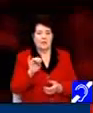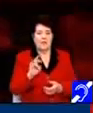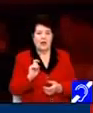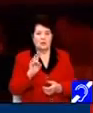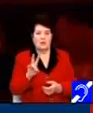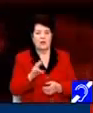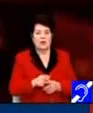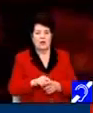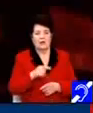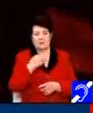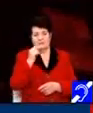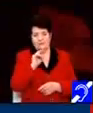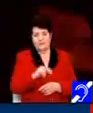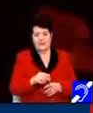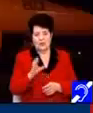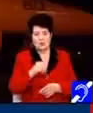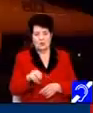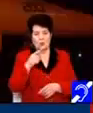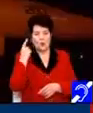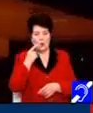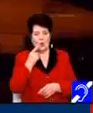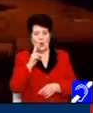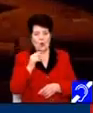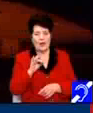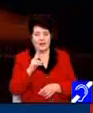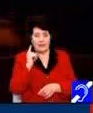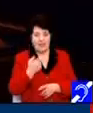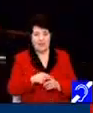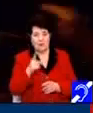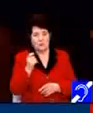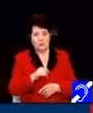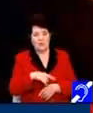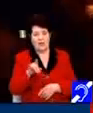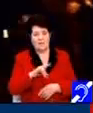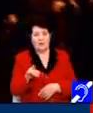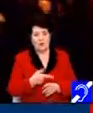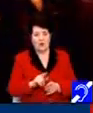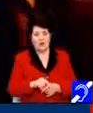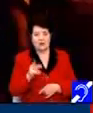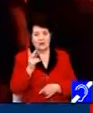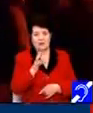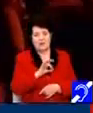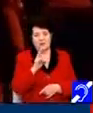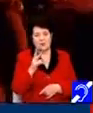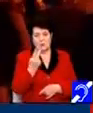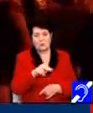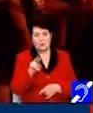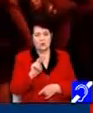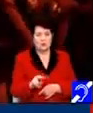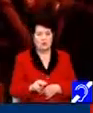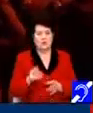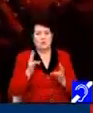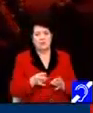manevrele aeriene americano-sud-coreene în care sunt implicate peste 100 de avioane, inclusiv interceptoare F-22 și bombardiere